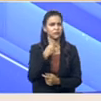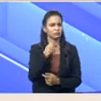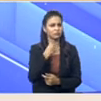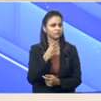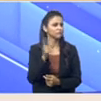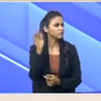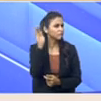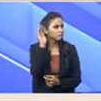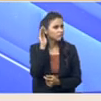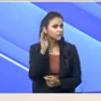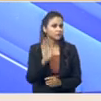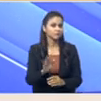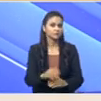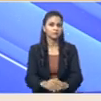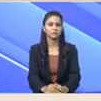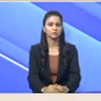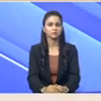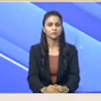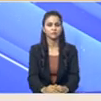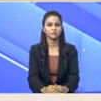हूं।